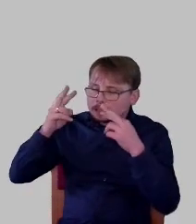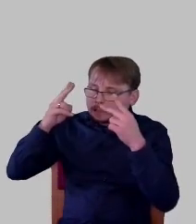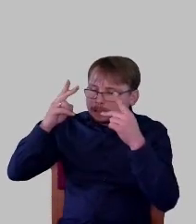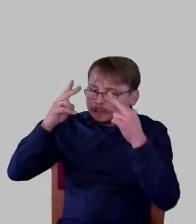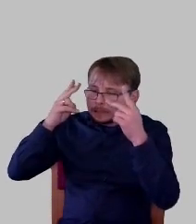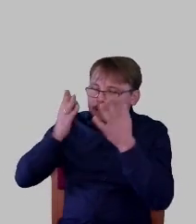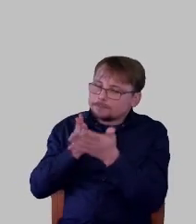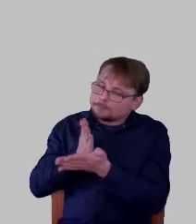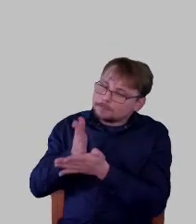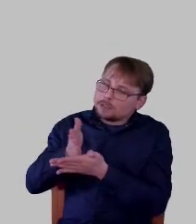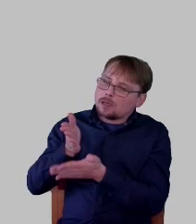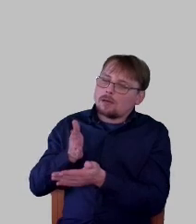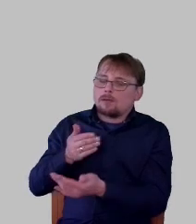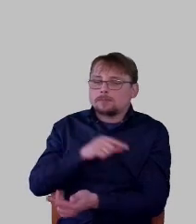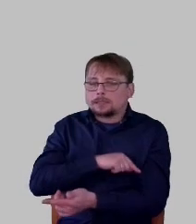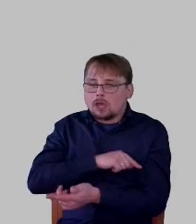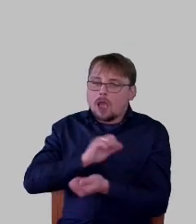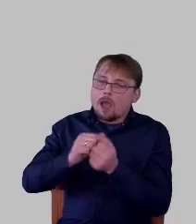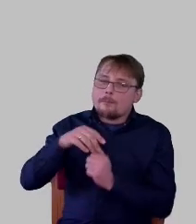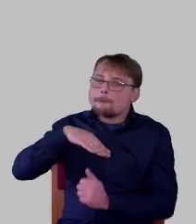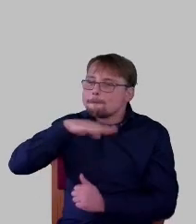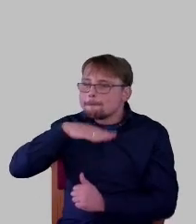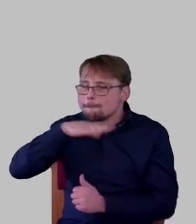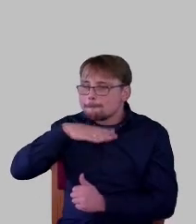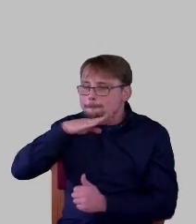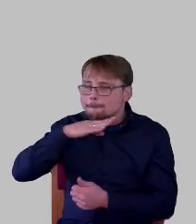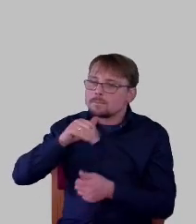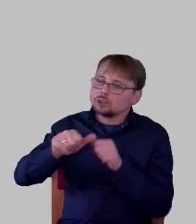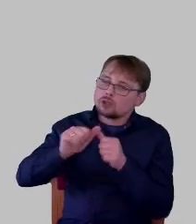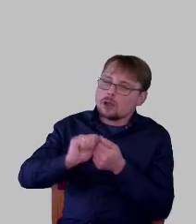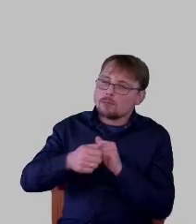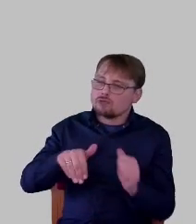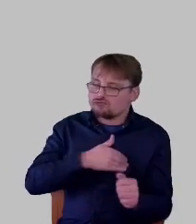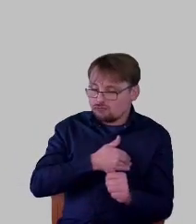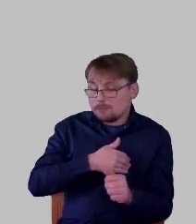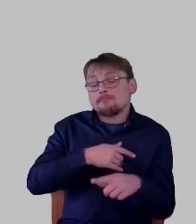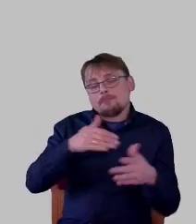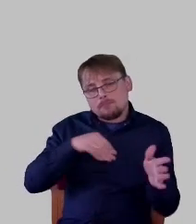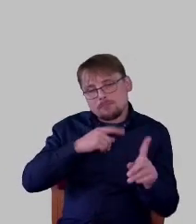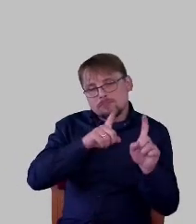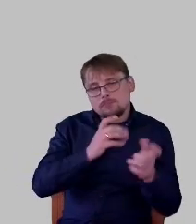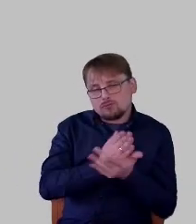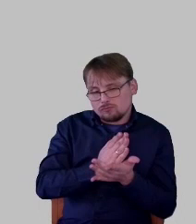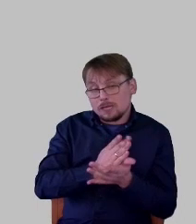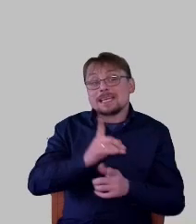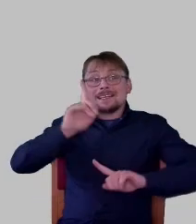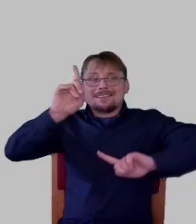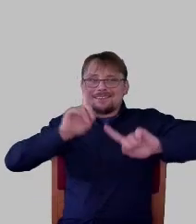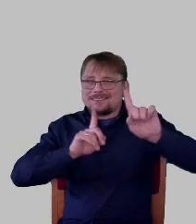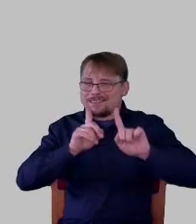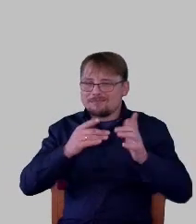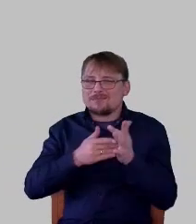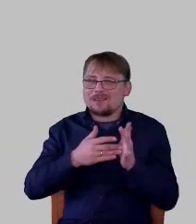prowadzących zajęcia z dzieckiem czy logopedę zatrudnionego w przedszkolu czy szkole. Czasami potrzebna jest decyzja dyrektora i to wtedy